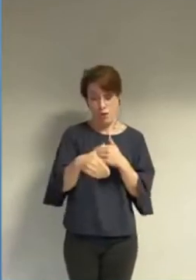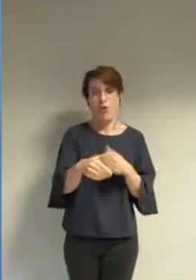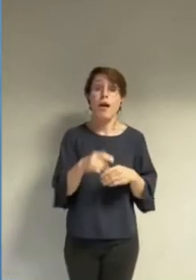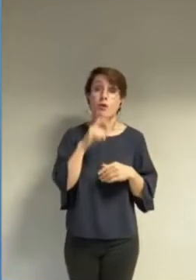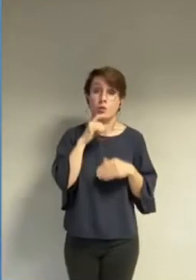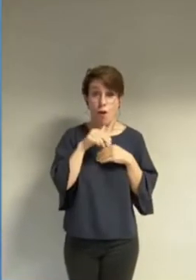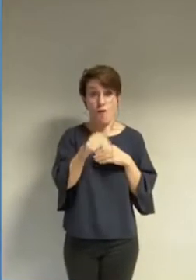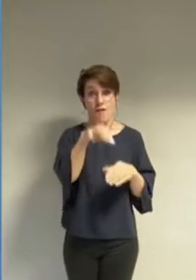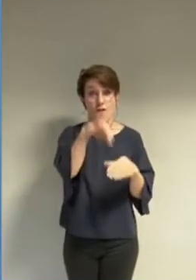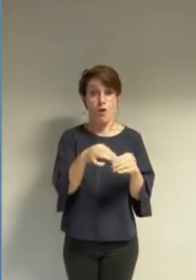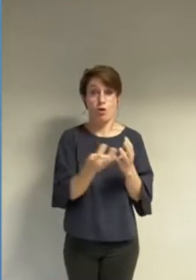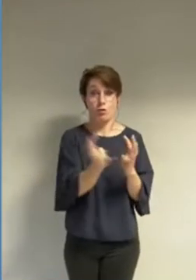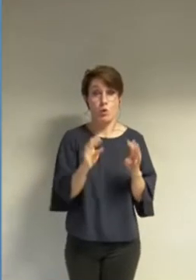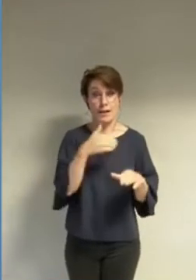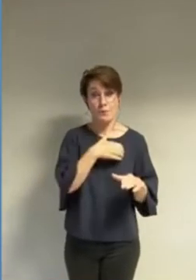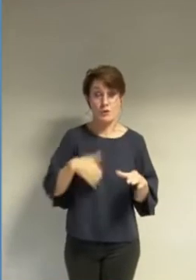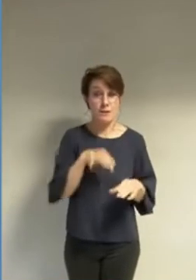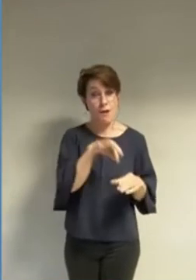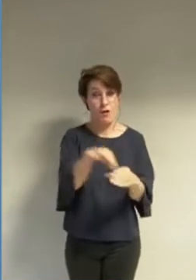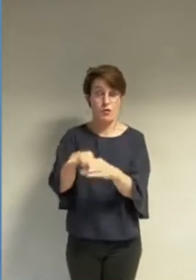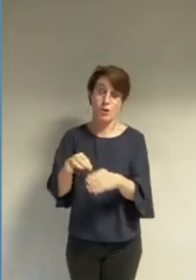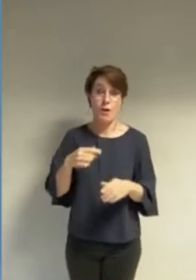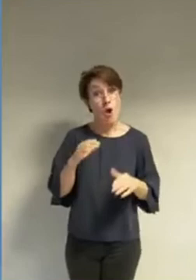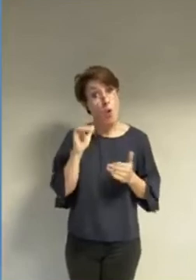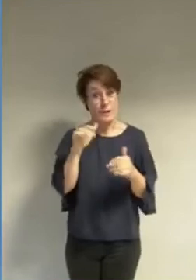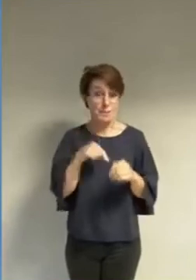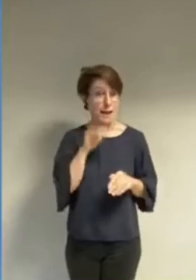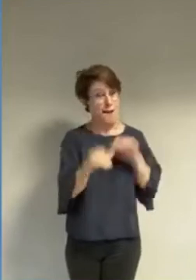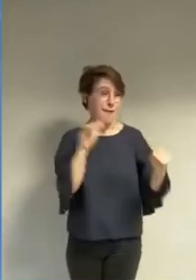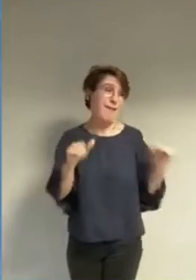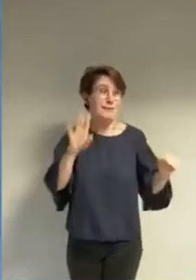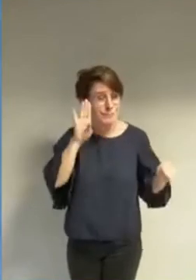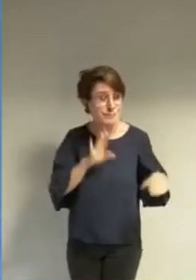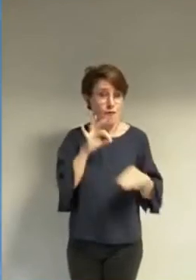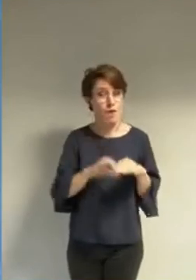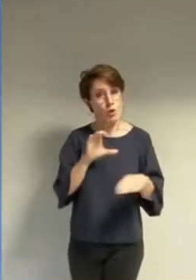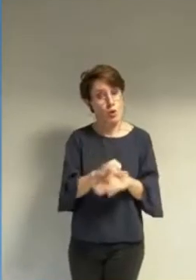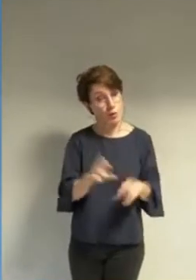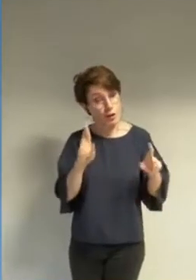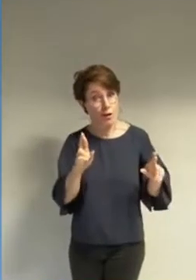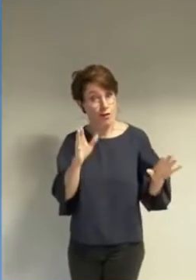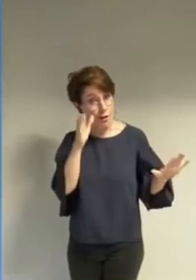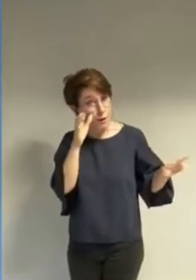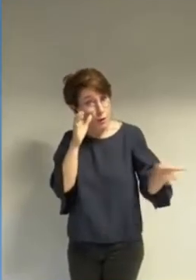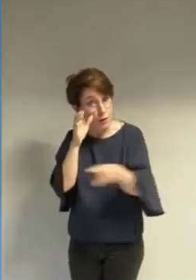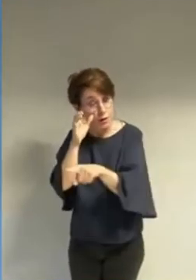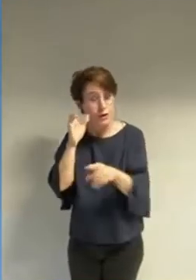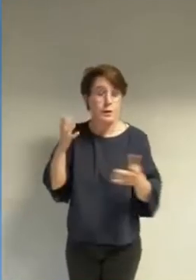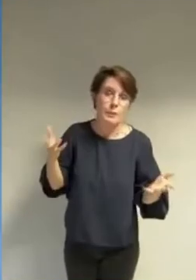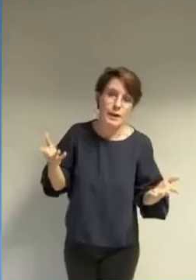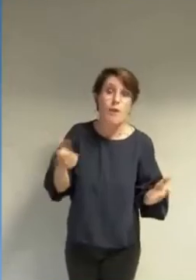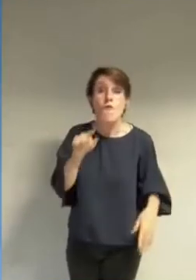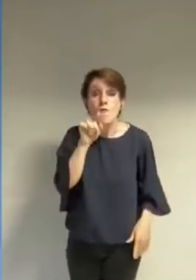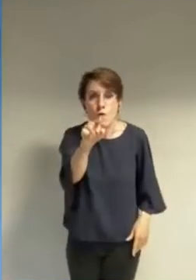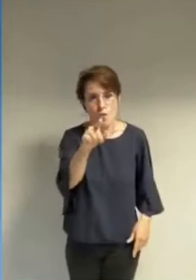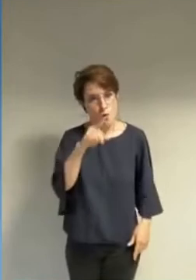municipal et nous espérons que les appels qui ont été lancés sur tous les bancs seront entendus. Mais c'est vous, monsieur le maire,